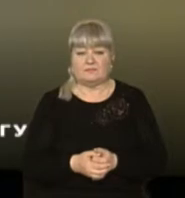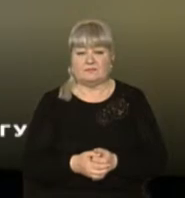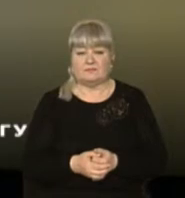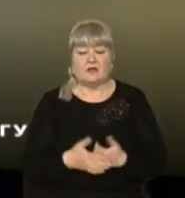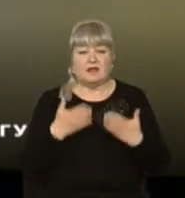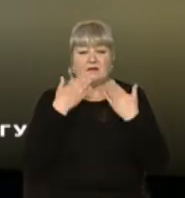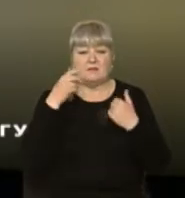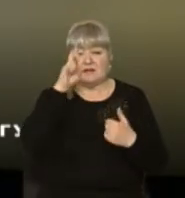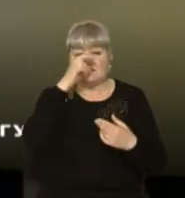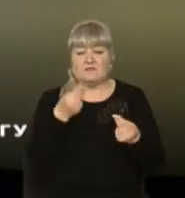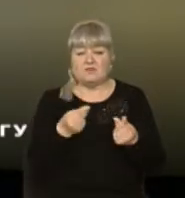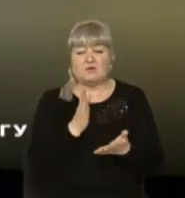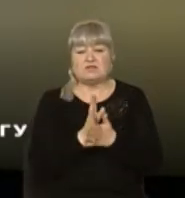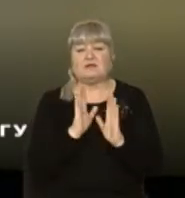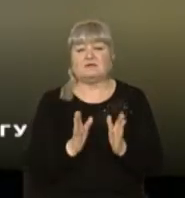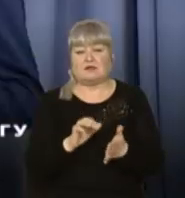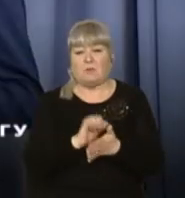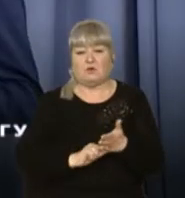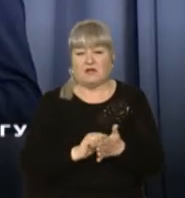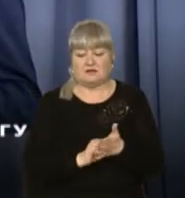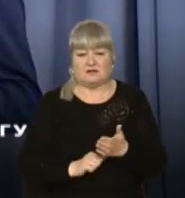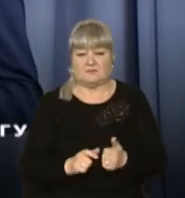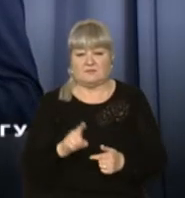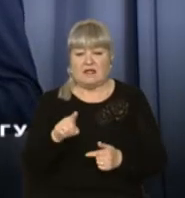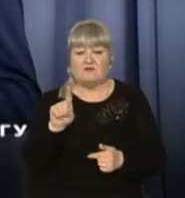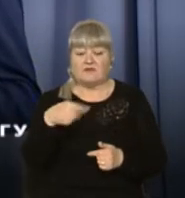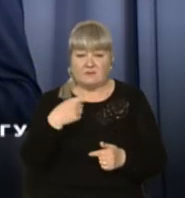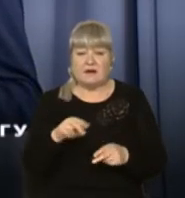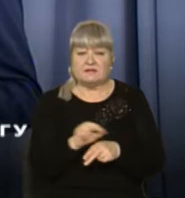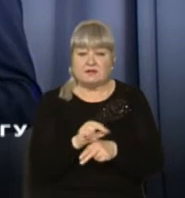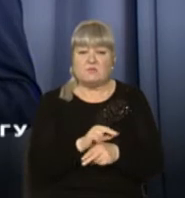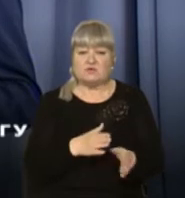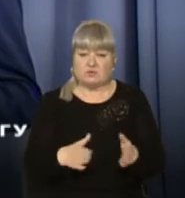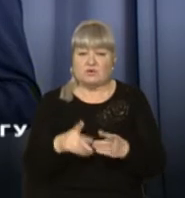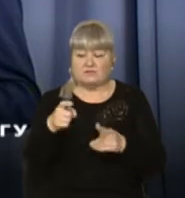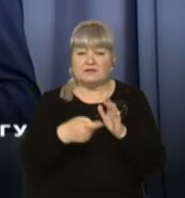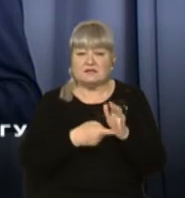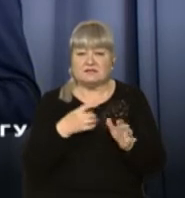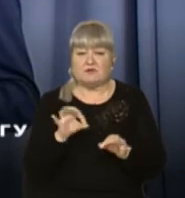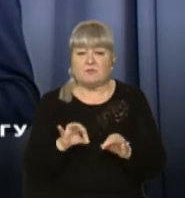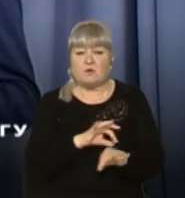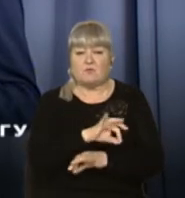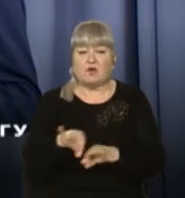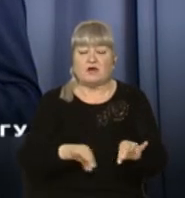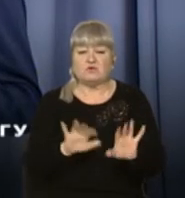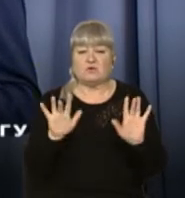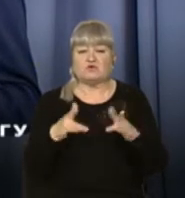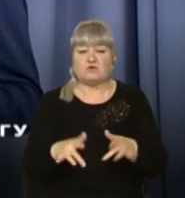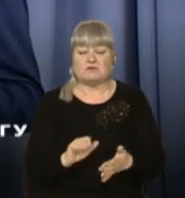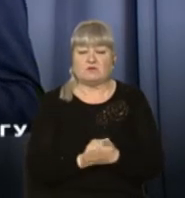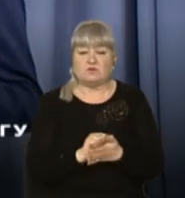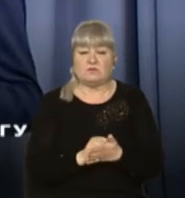Нема державних коштів, є платники податків. Дивіться, ви вимагаєте ремонту дороги. Можливо, дізнавалися про проєктно-кошторисну документацію,